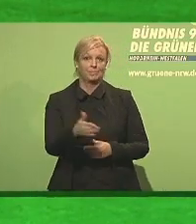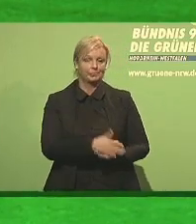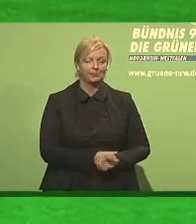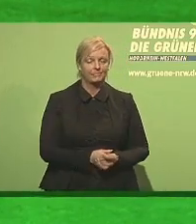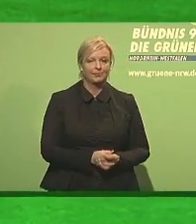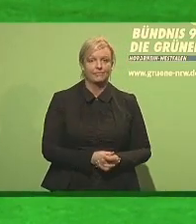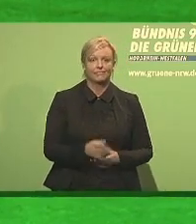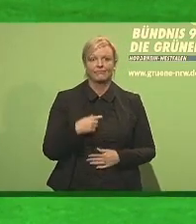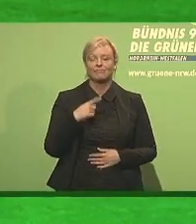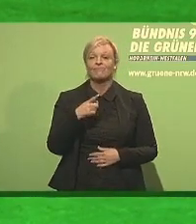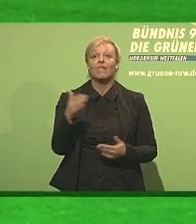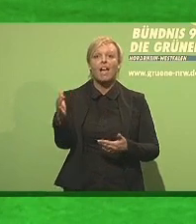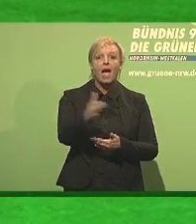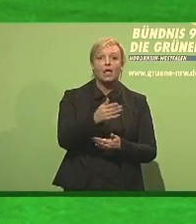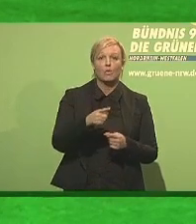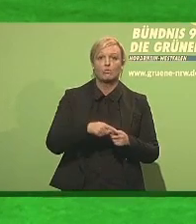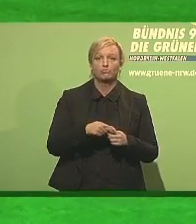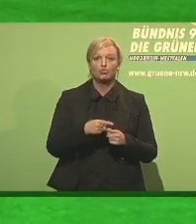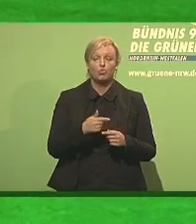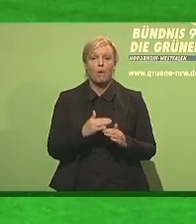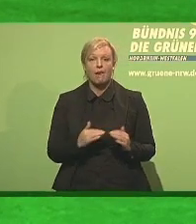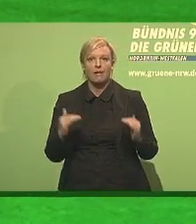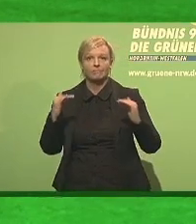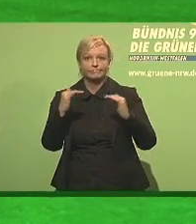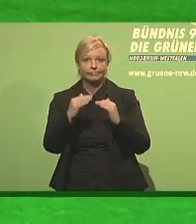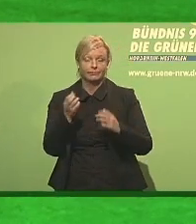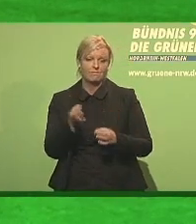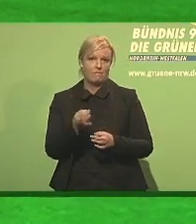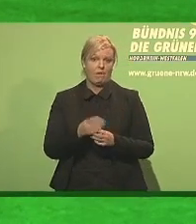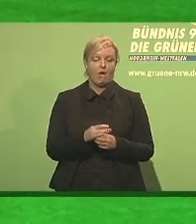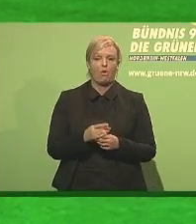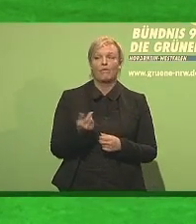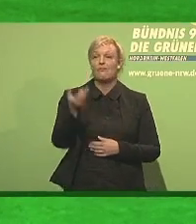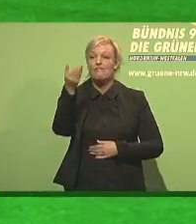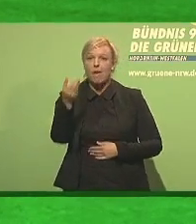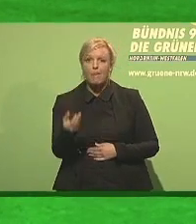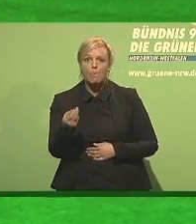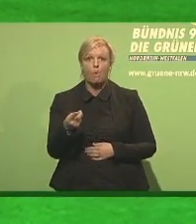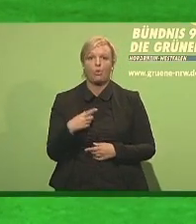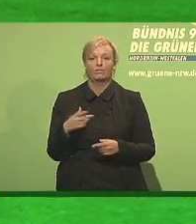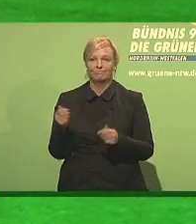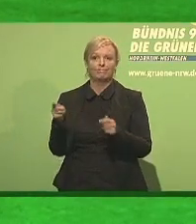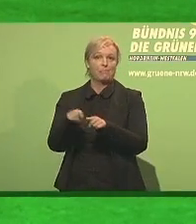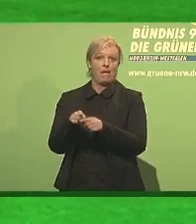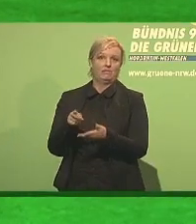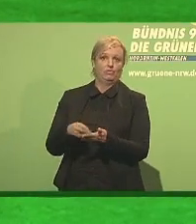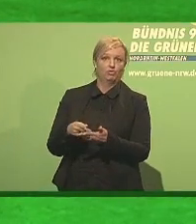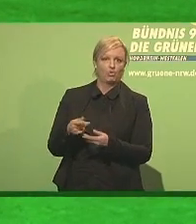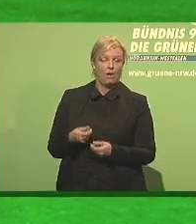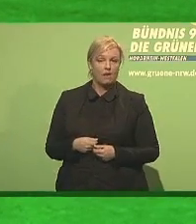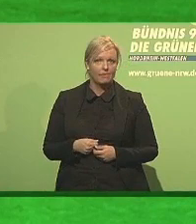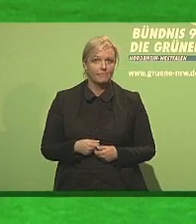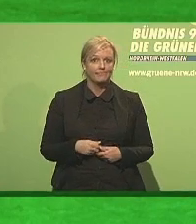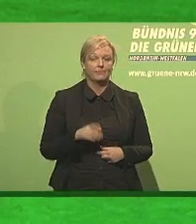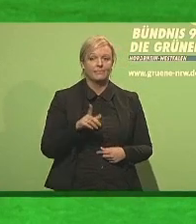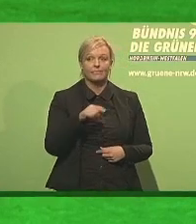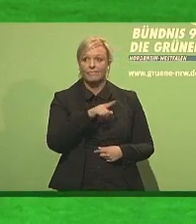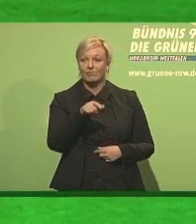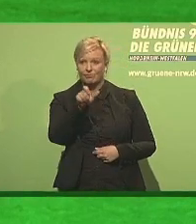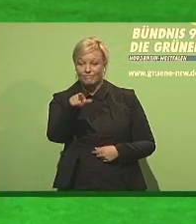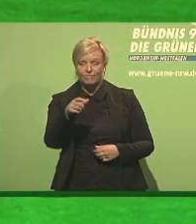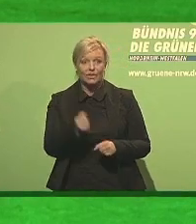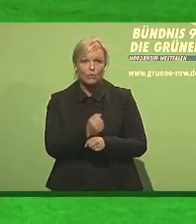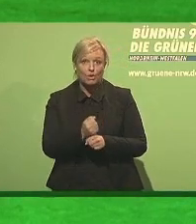die Einkommenssteuer wieder gerechter wird, dass Vermögen wieder angemessen besteuert wird und dass kein Mensch in Deutschland mehr unter Mindestlohn arbeiten